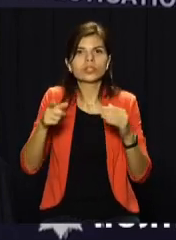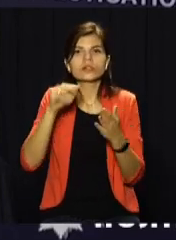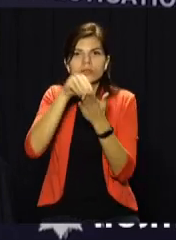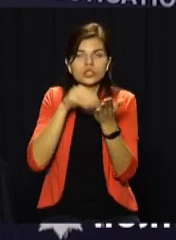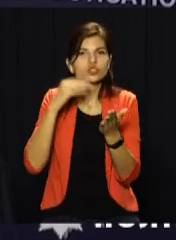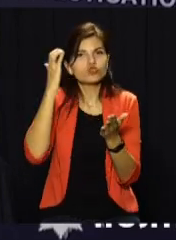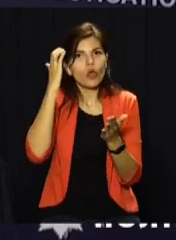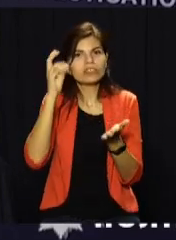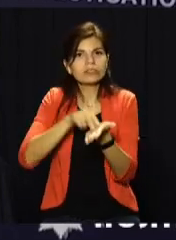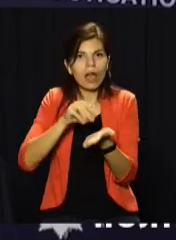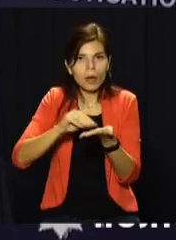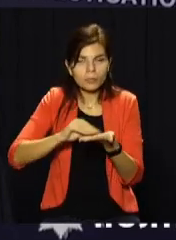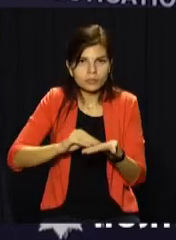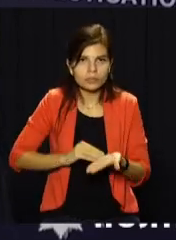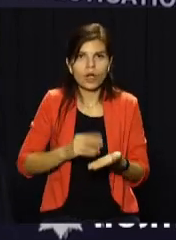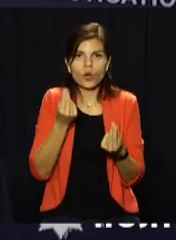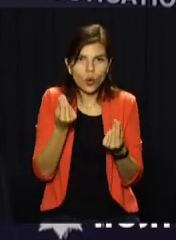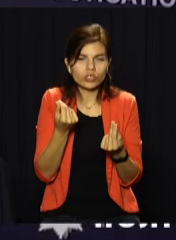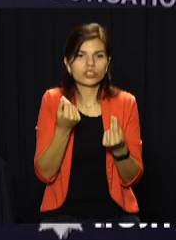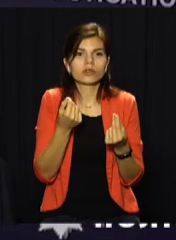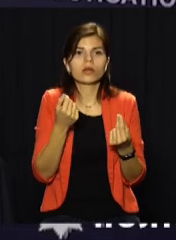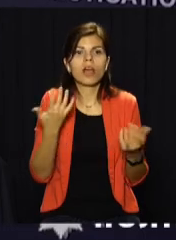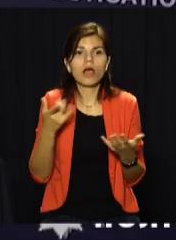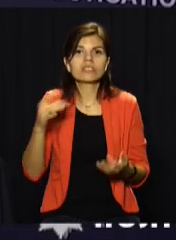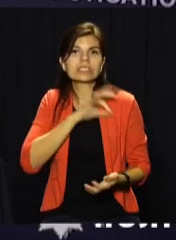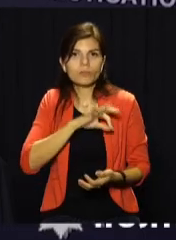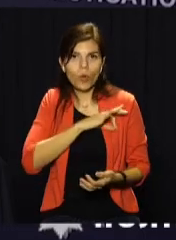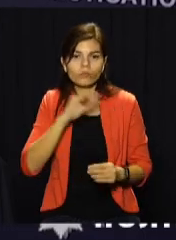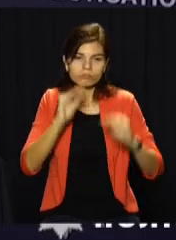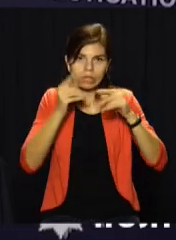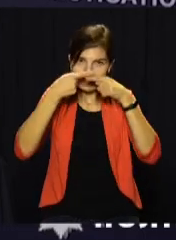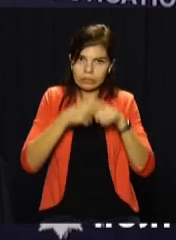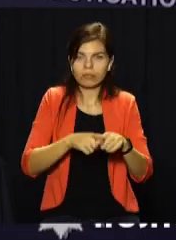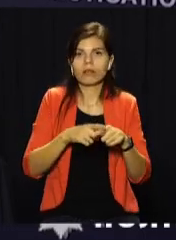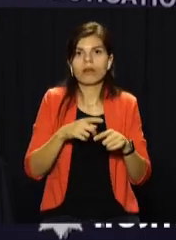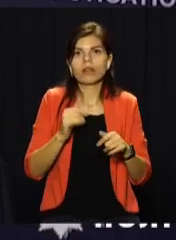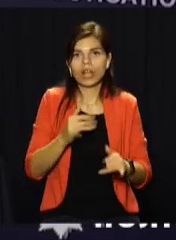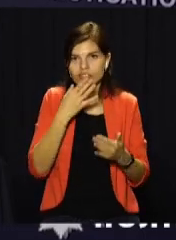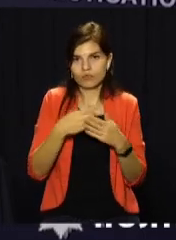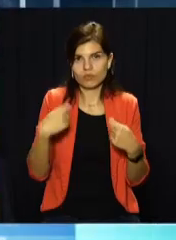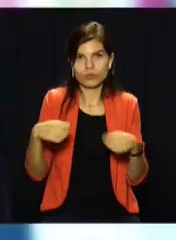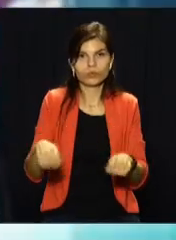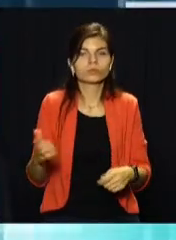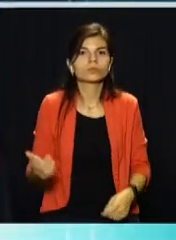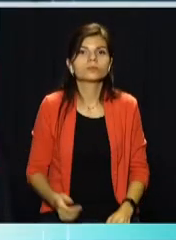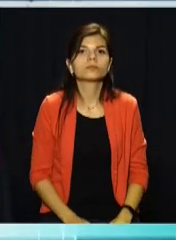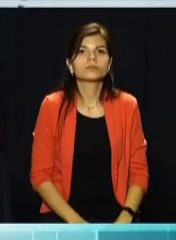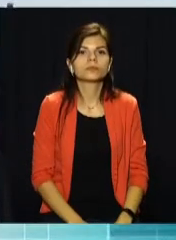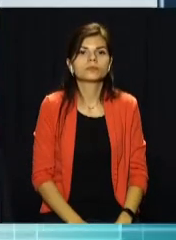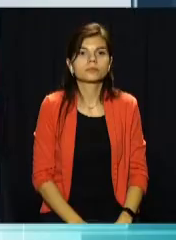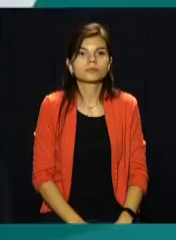записи, гроші, обладнання, яке зловмисники використовували у своїй злочинній діяльності.